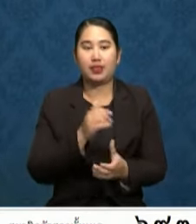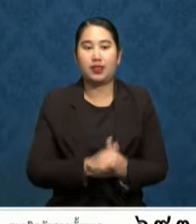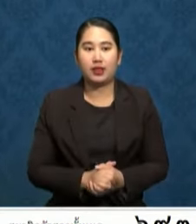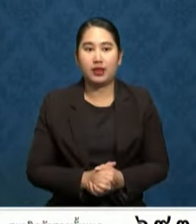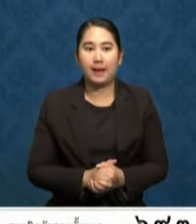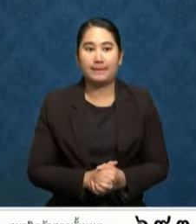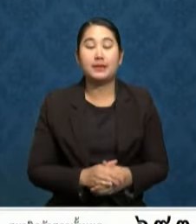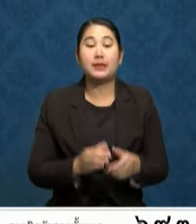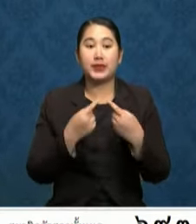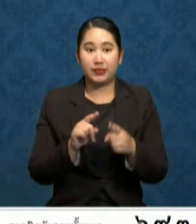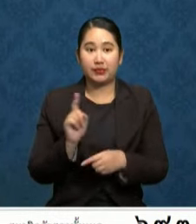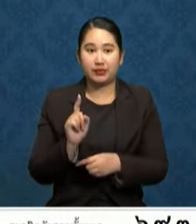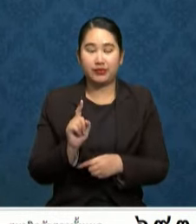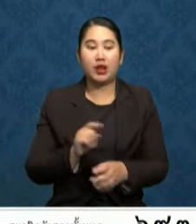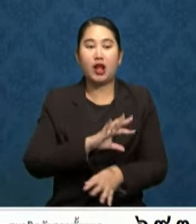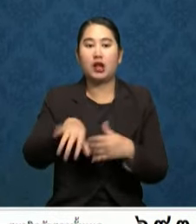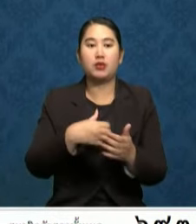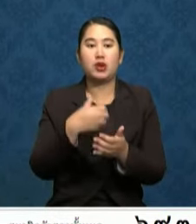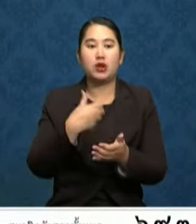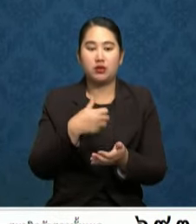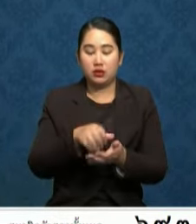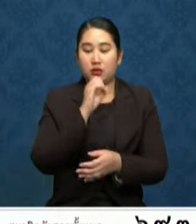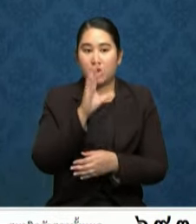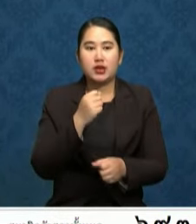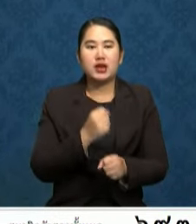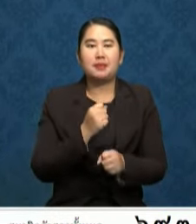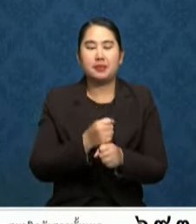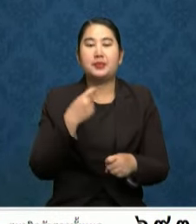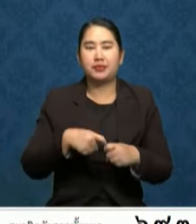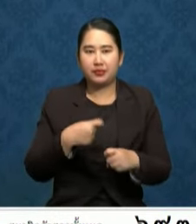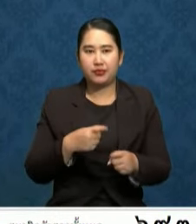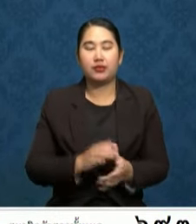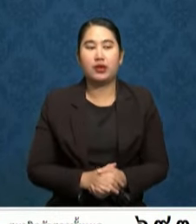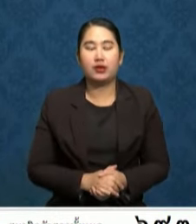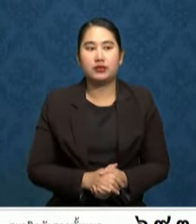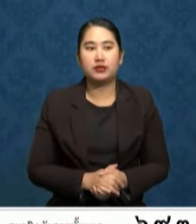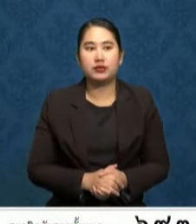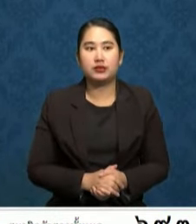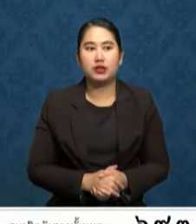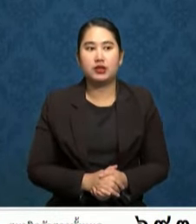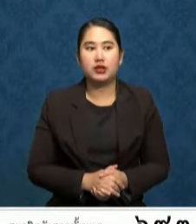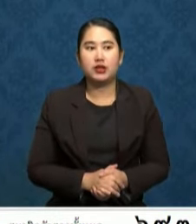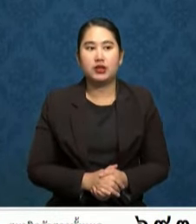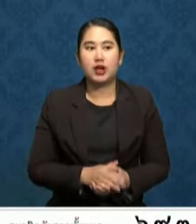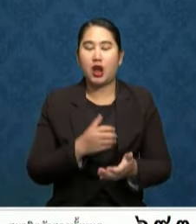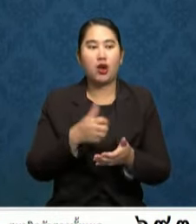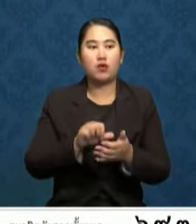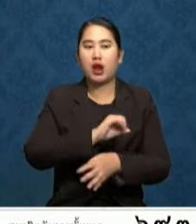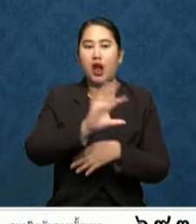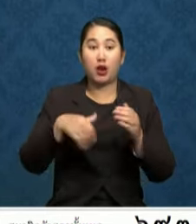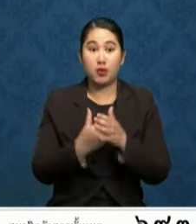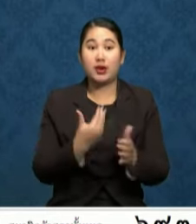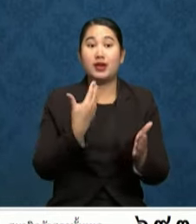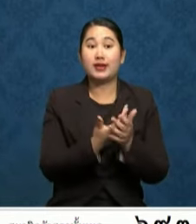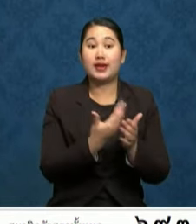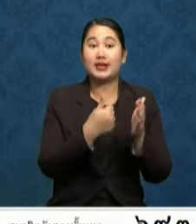เชื่อมกันได้แต่สิ่งเหล่านี้ก็เป็นสิ่งที่ทำได้ไม่ง่ายนักแต่ทั้งหมดความสำคัญทั้งหมดนะครับก็คือว่าเมื่อมี